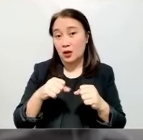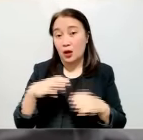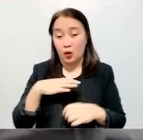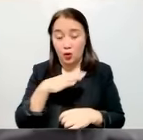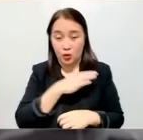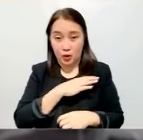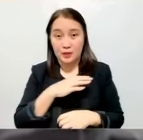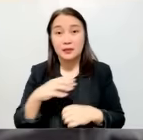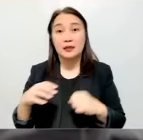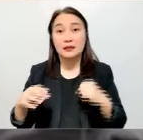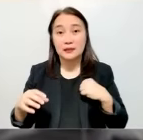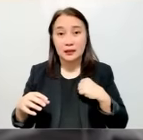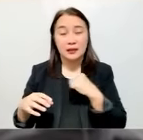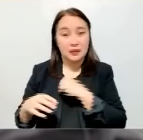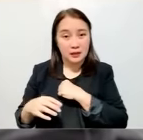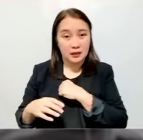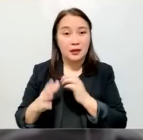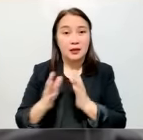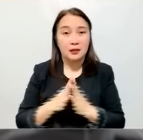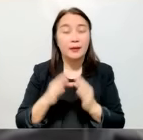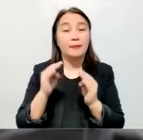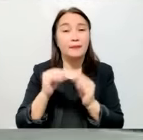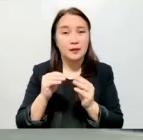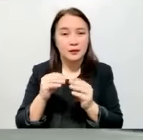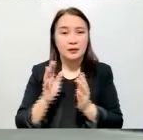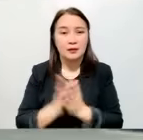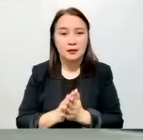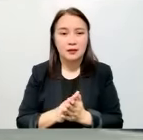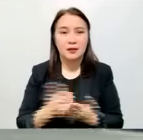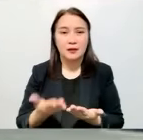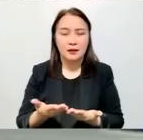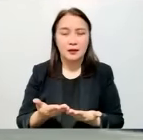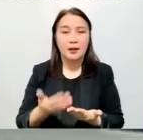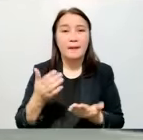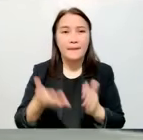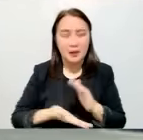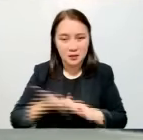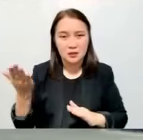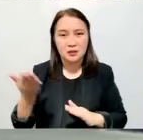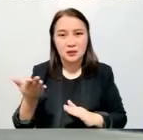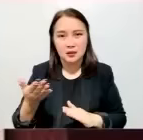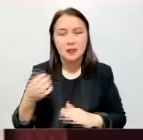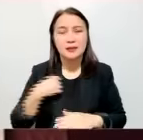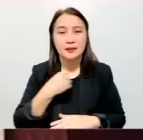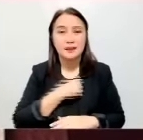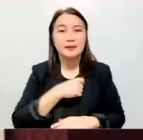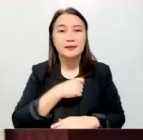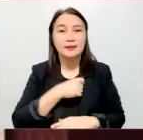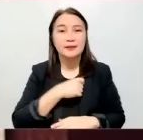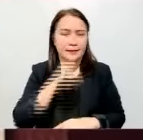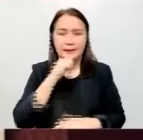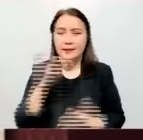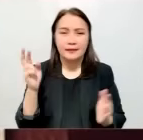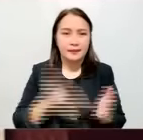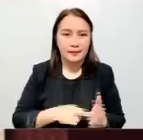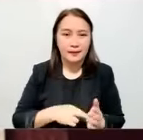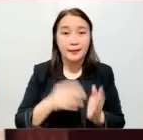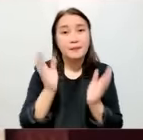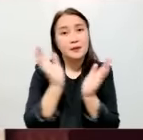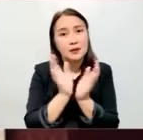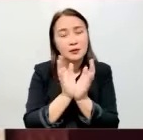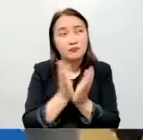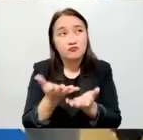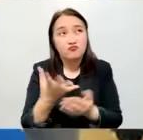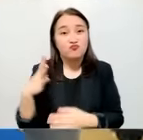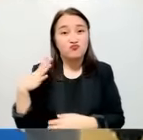Senado, edi sana hindi po ninyo pinirmahan. Ayon naman sa DSWD, ni isang kusing ay wala pa silang